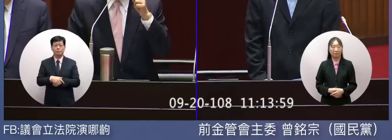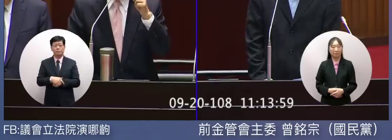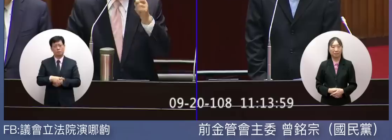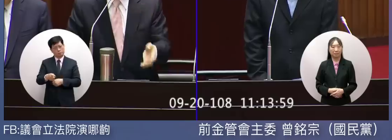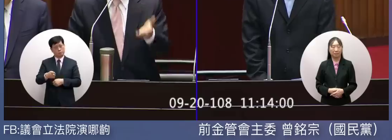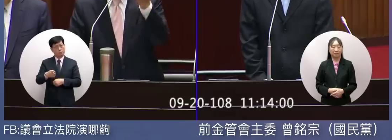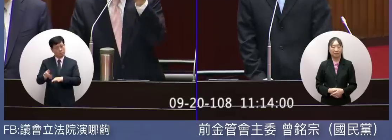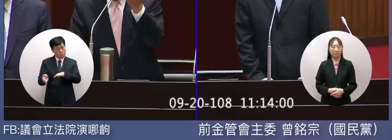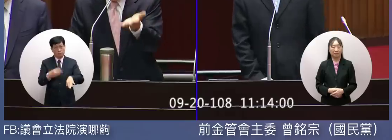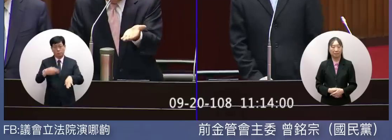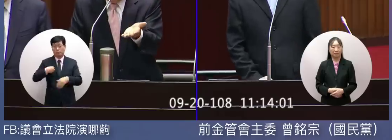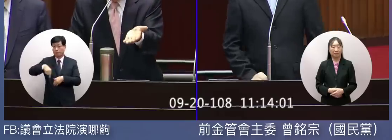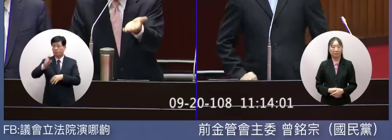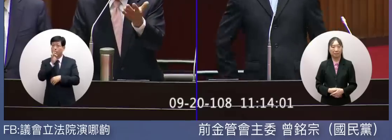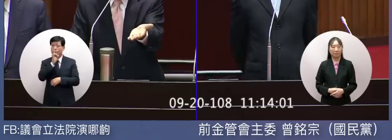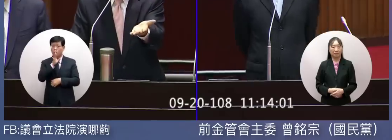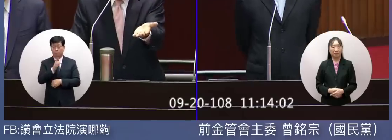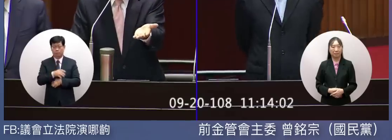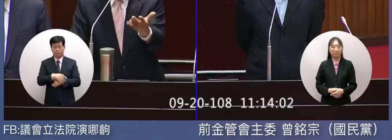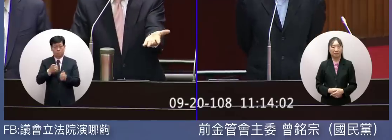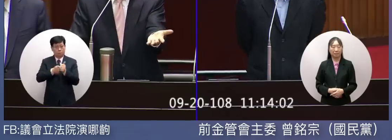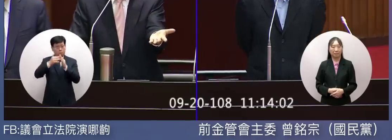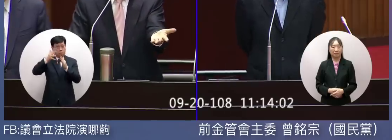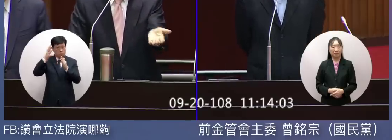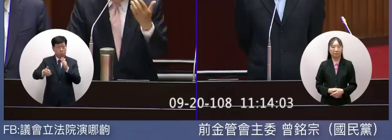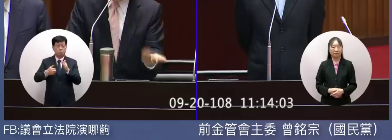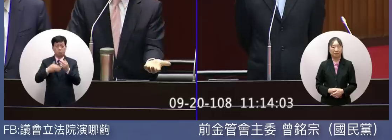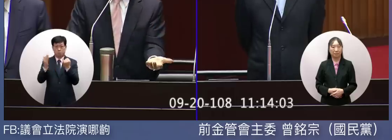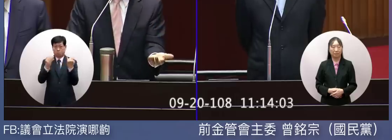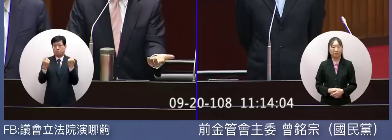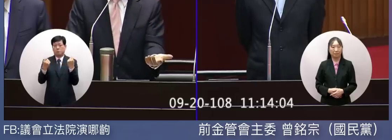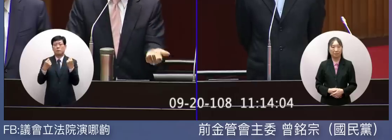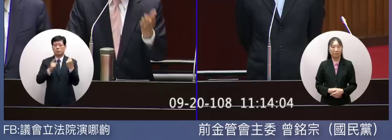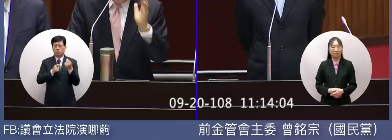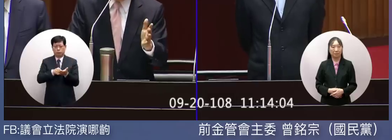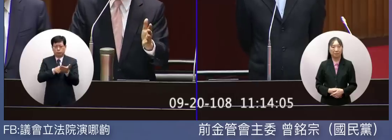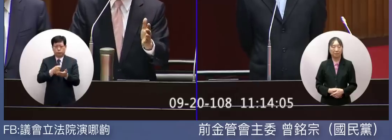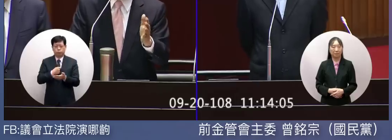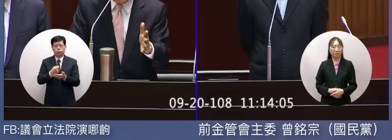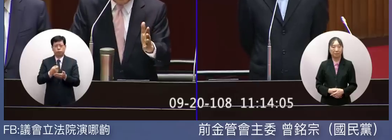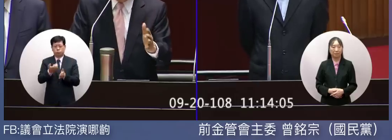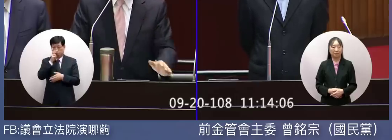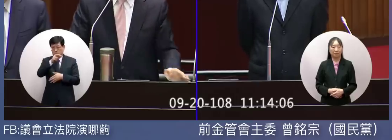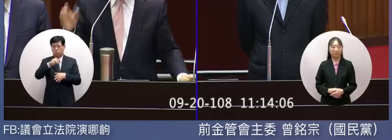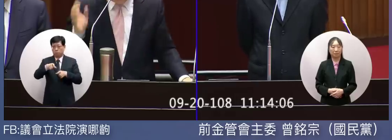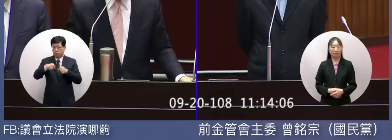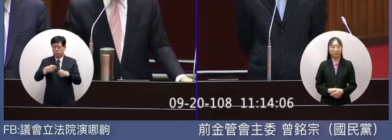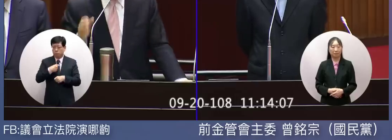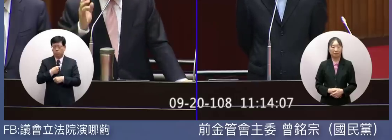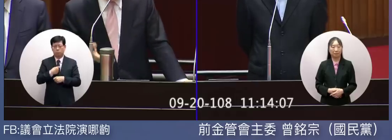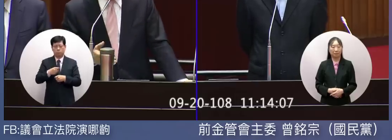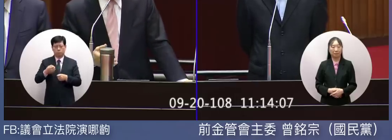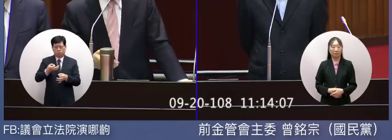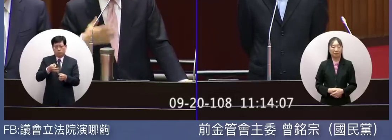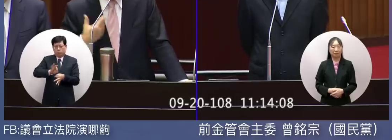不但这样，我去到台中副市长杨强英也是一直争取前瞻计划建